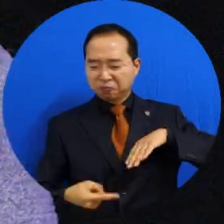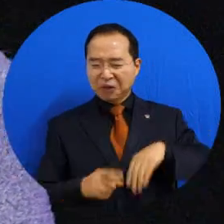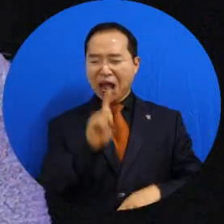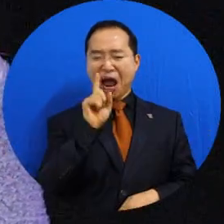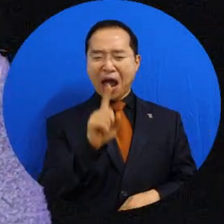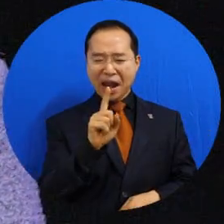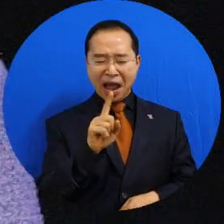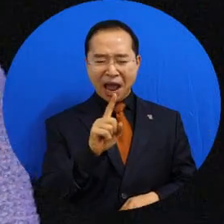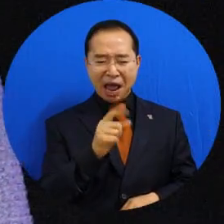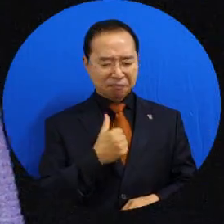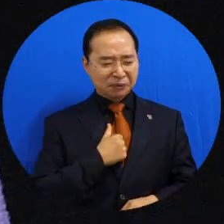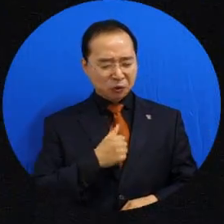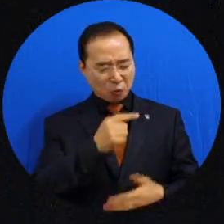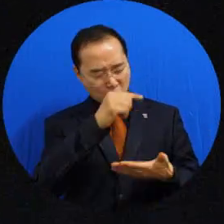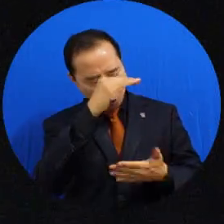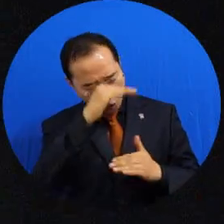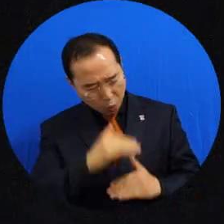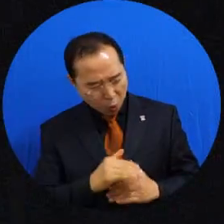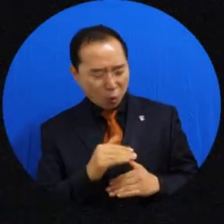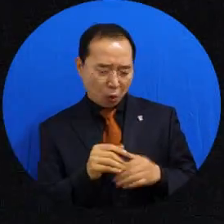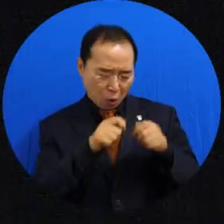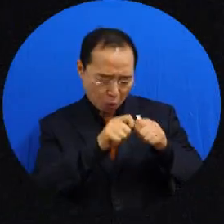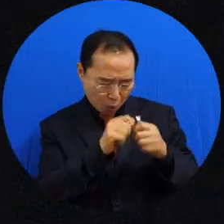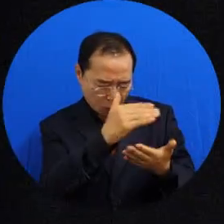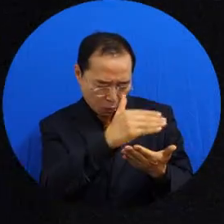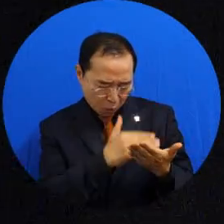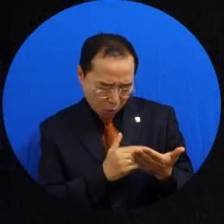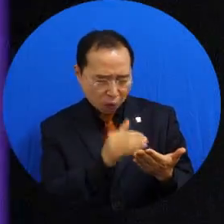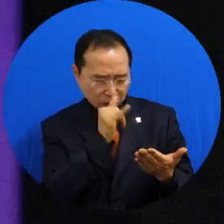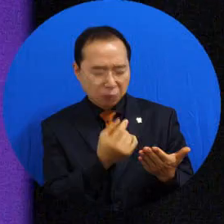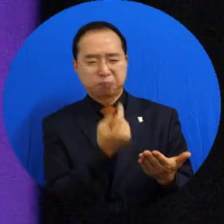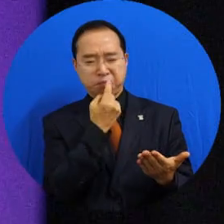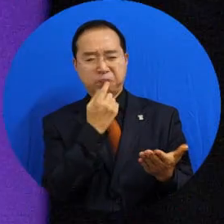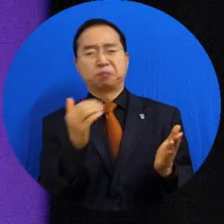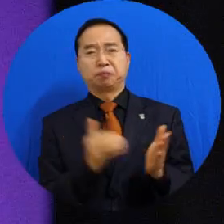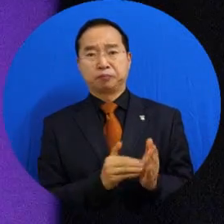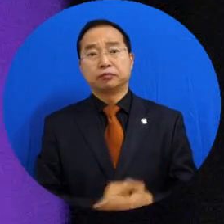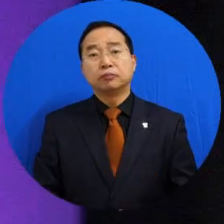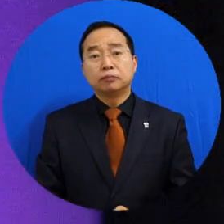것에 굉장히 자랑스럽게 묘사되는 걸 배운 적이 기억이 납니다.